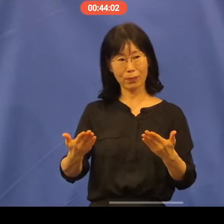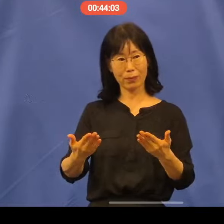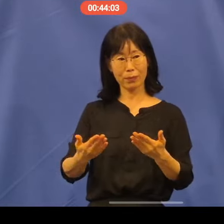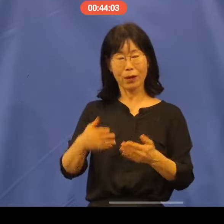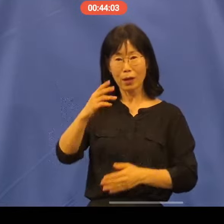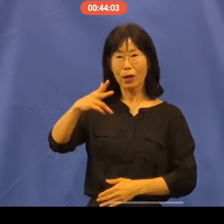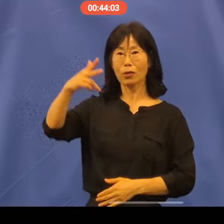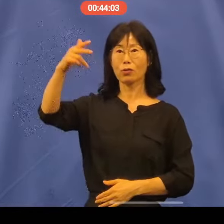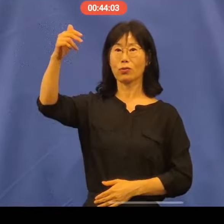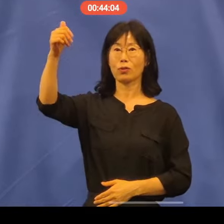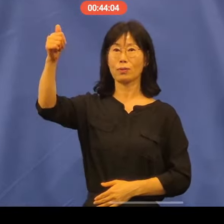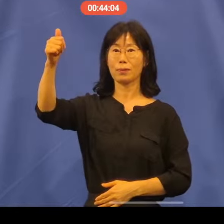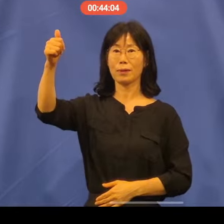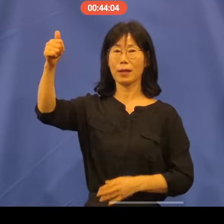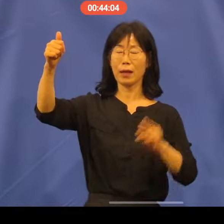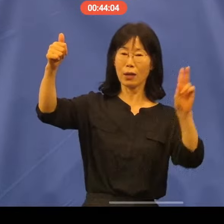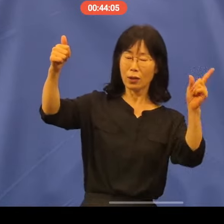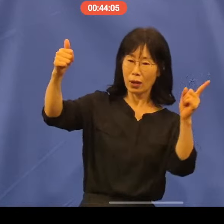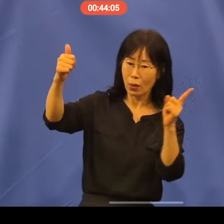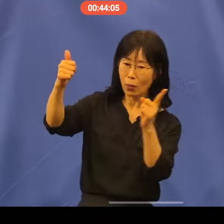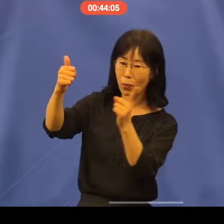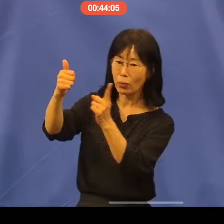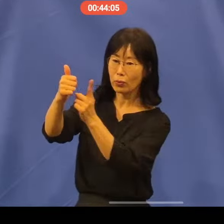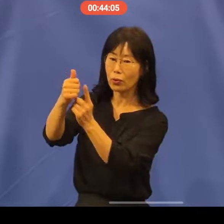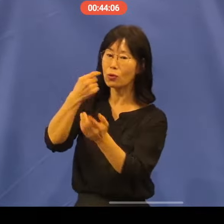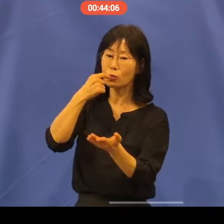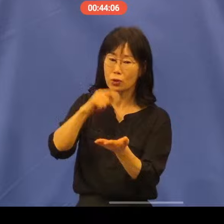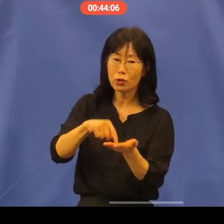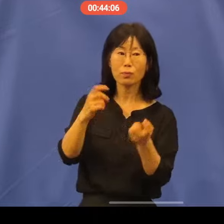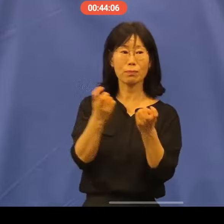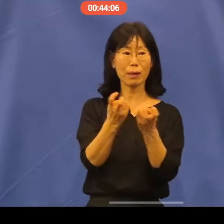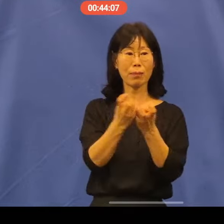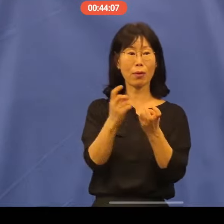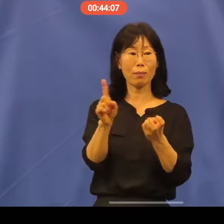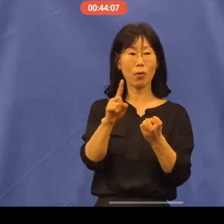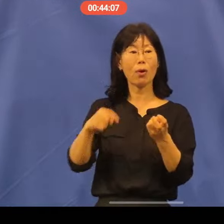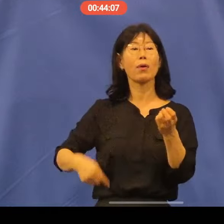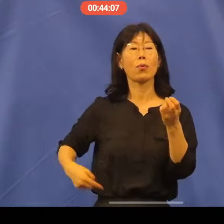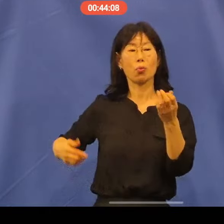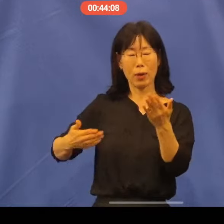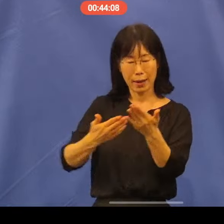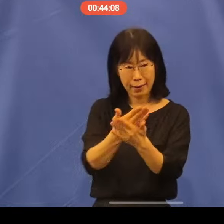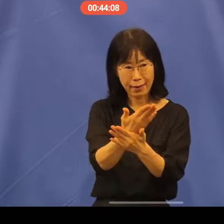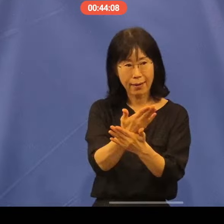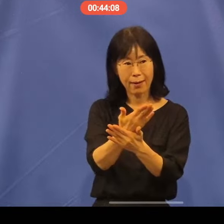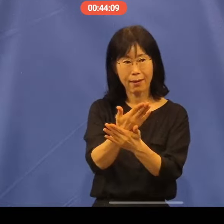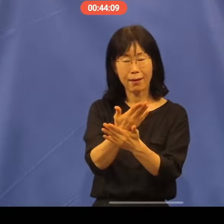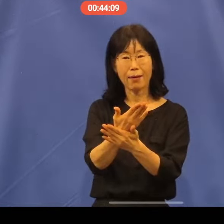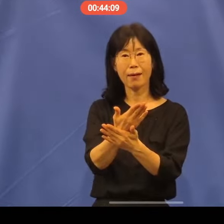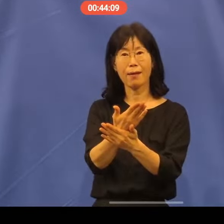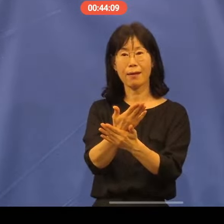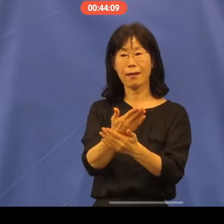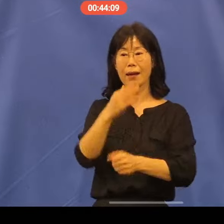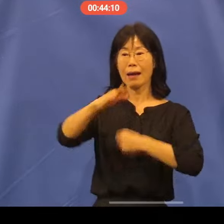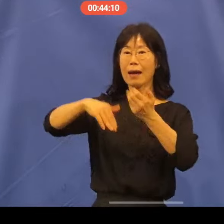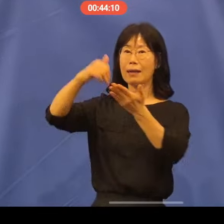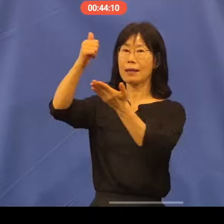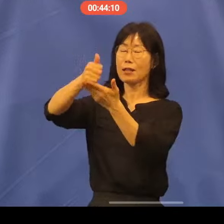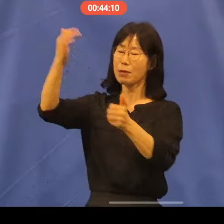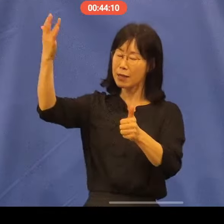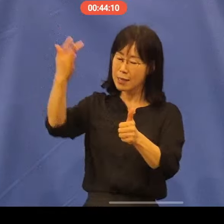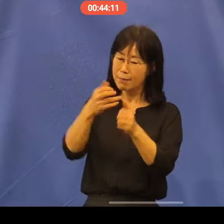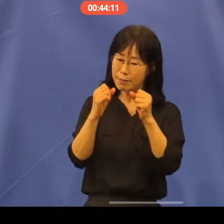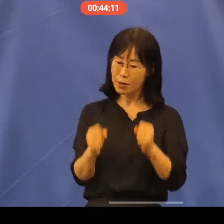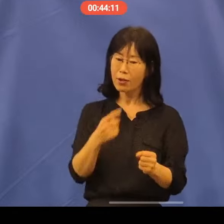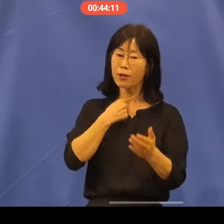주께로 가는 길을 곧게 하는 게 회개예요. 회개는 우리의 마음의 산당을 제거하는 거죠. 하나님의 임재를 경험하려고